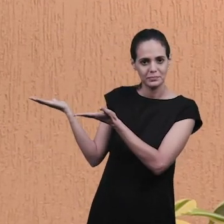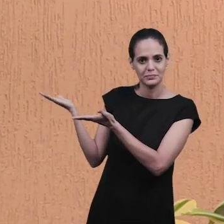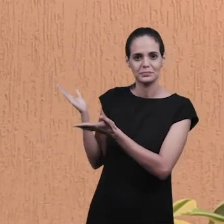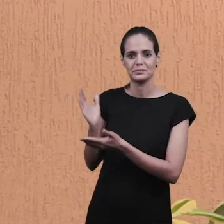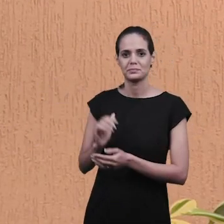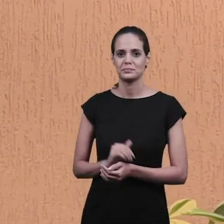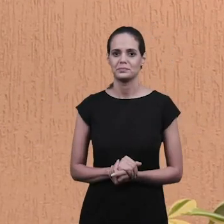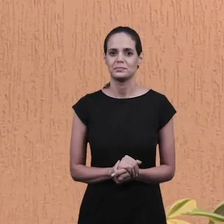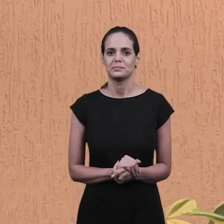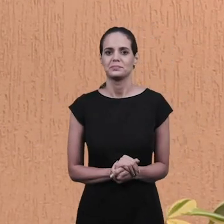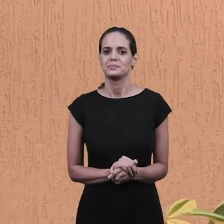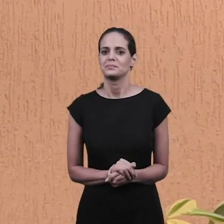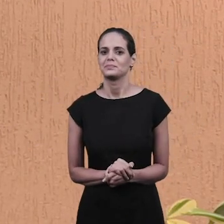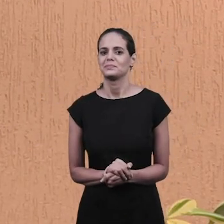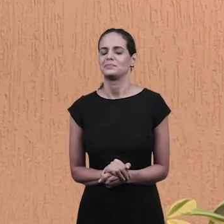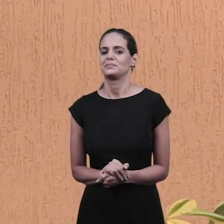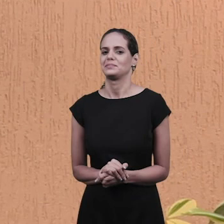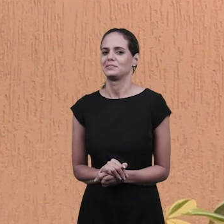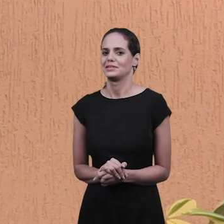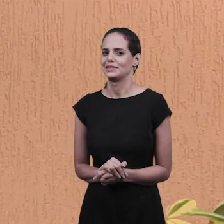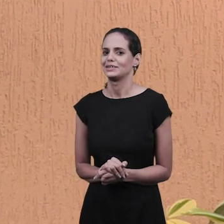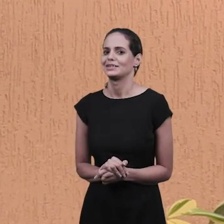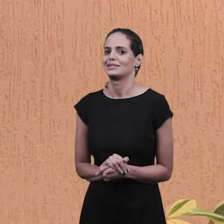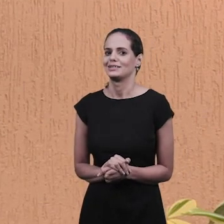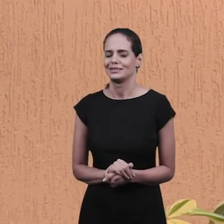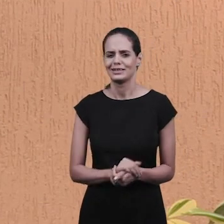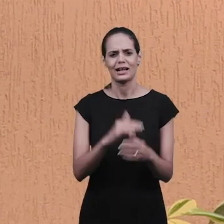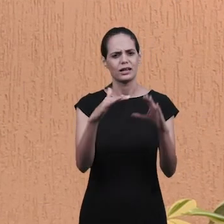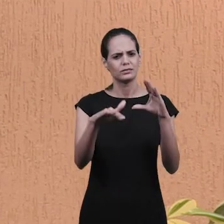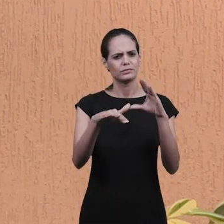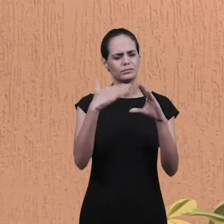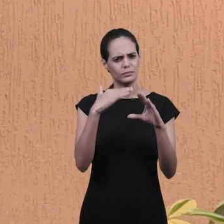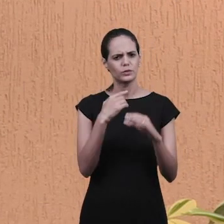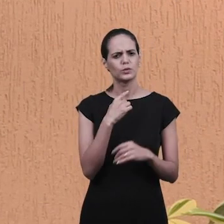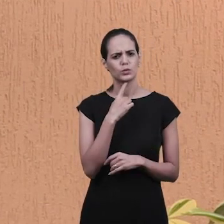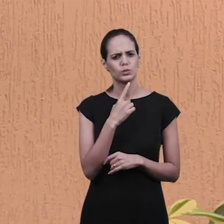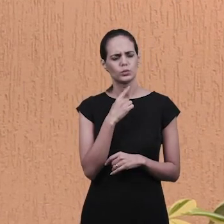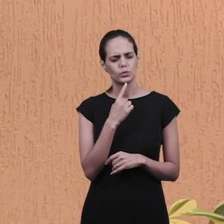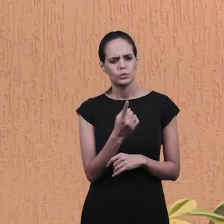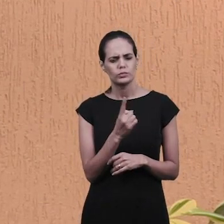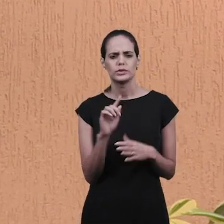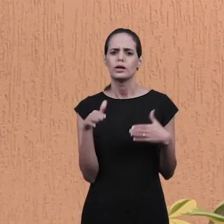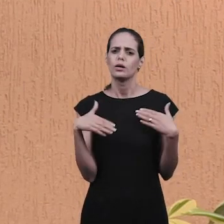vous avez un doute, envoyez-nous un email à ce mail qui apparaît ici,